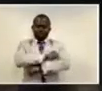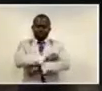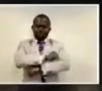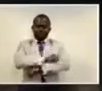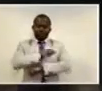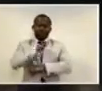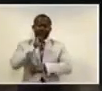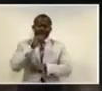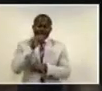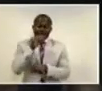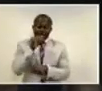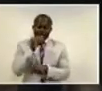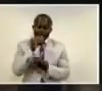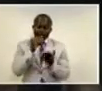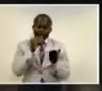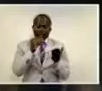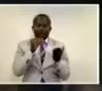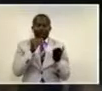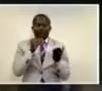ntavuze